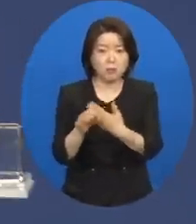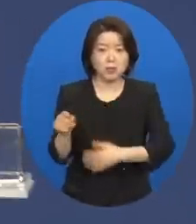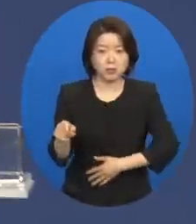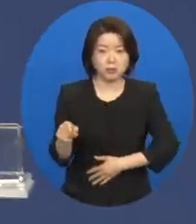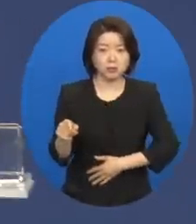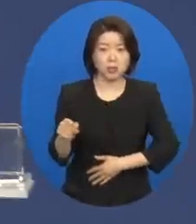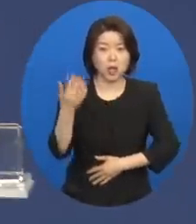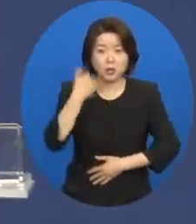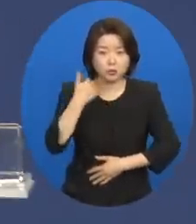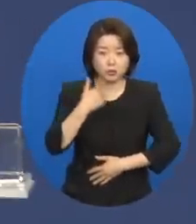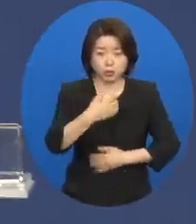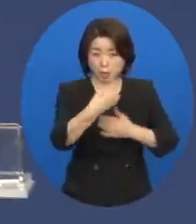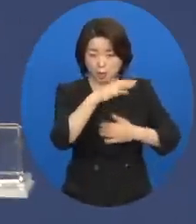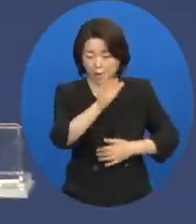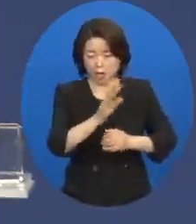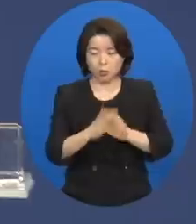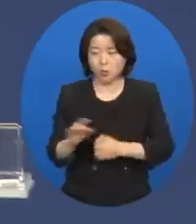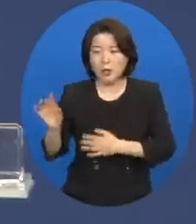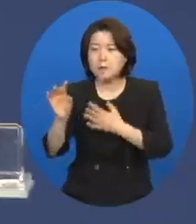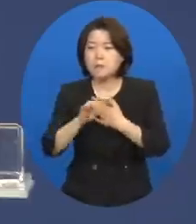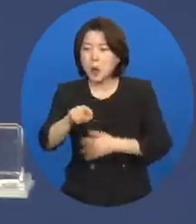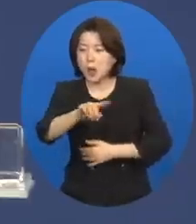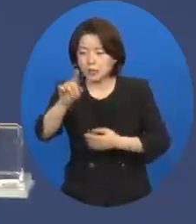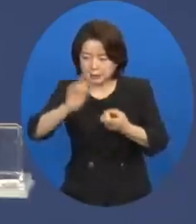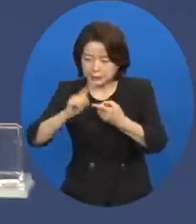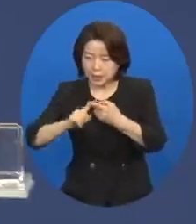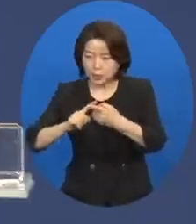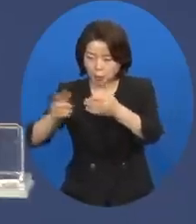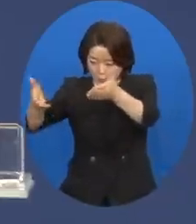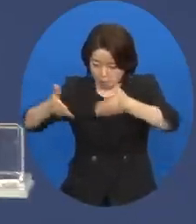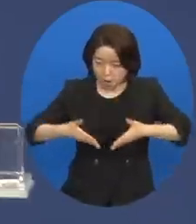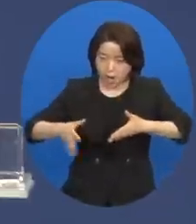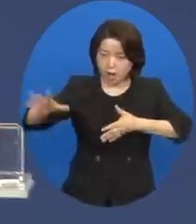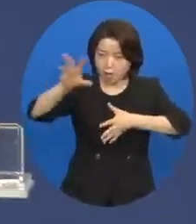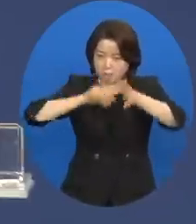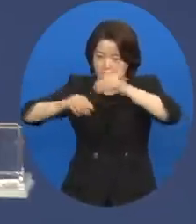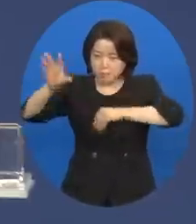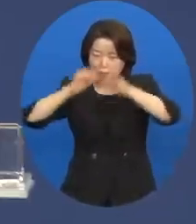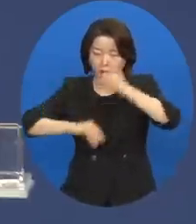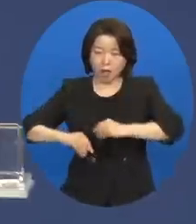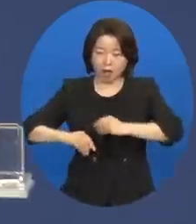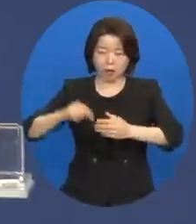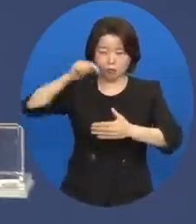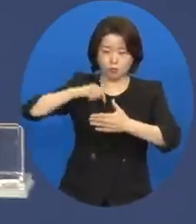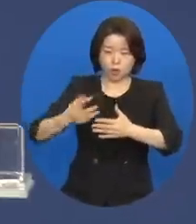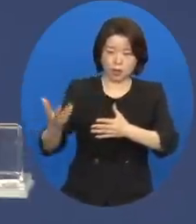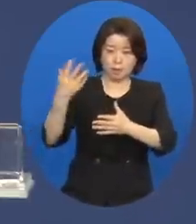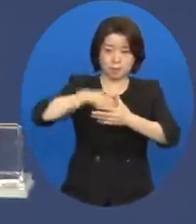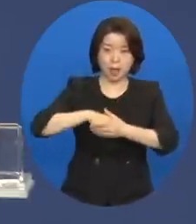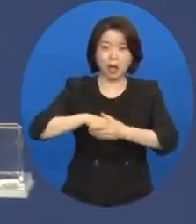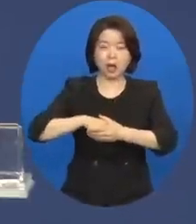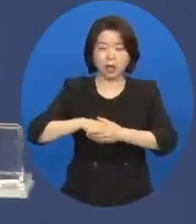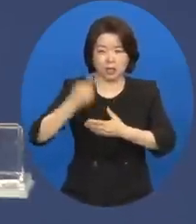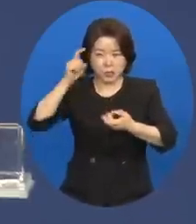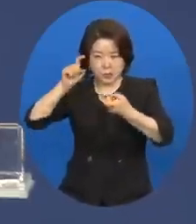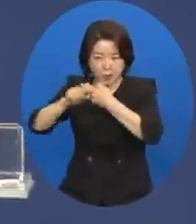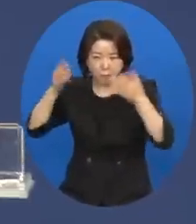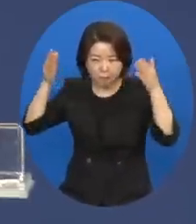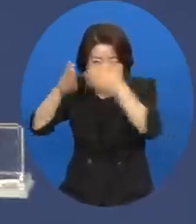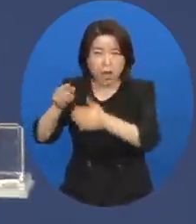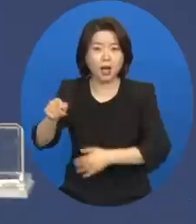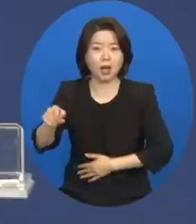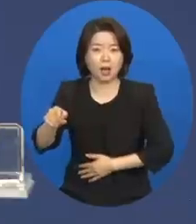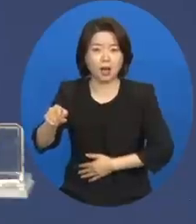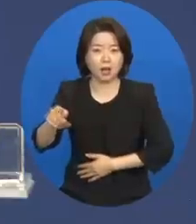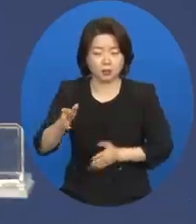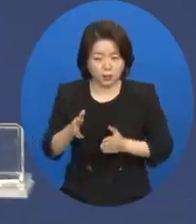그건 무슨 뭐 다른 트집 잡을 것도 없고 그냥 그대로 그냥 막 흡수하듯이 막 흡입하듯이 관심이 확 쏠리고 그리로